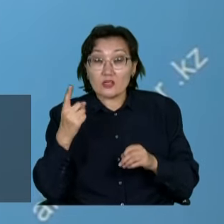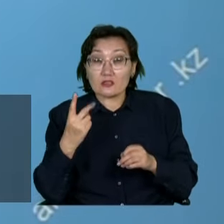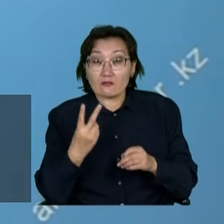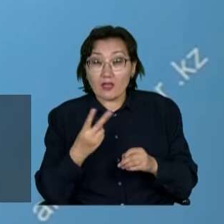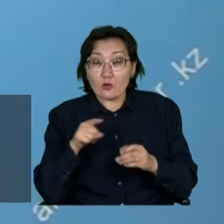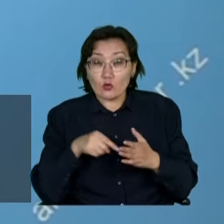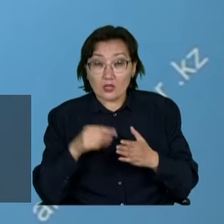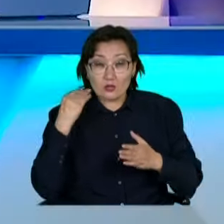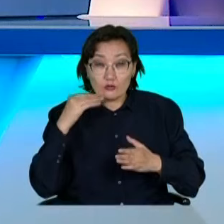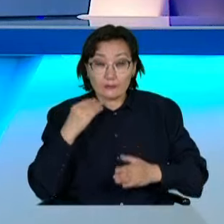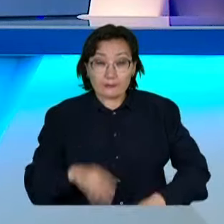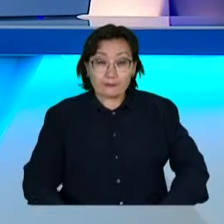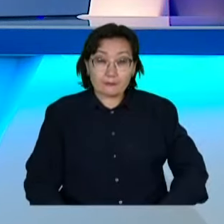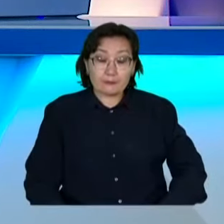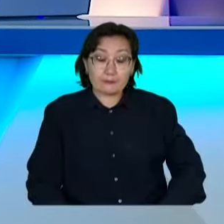города Актобе.